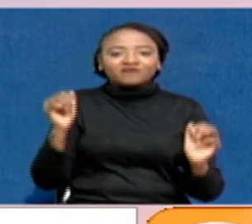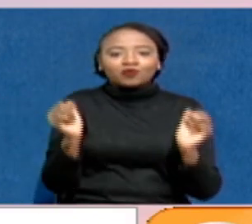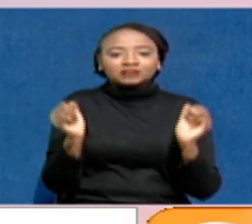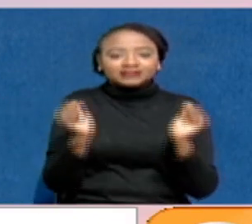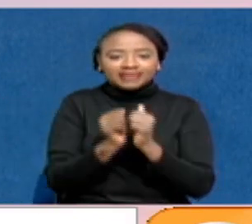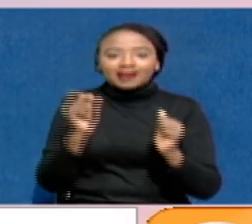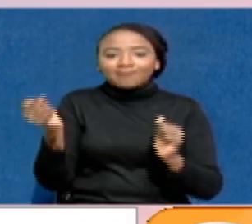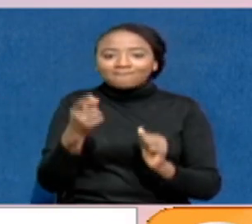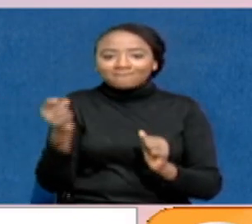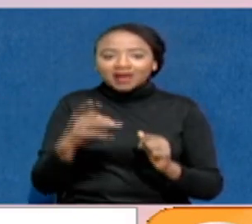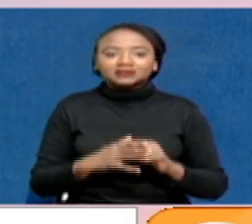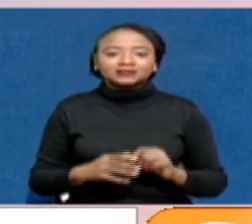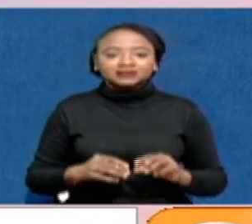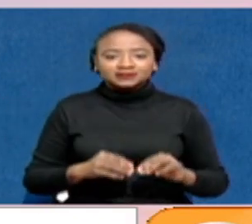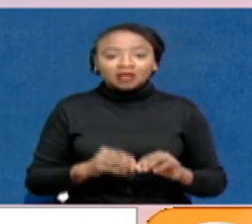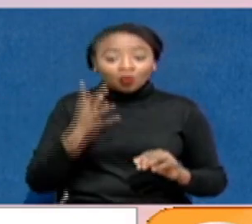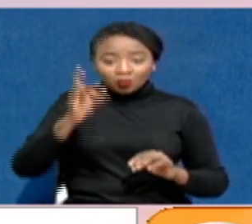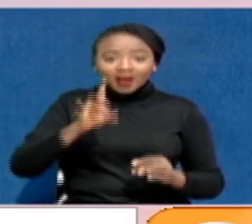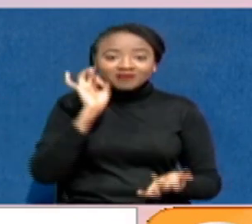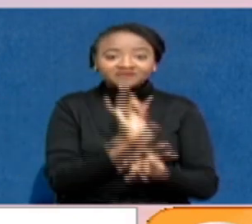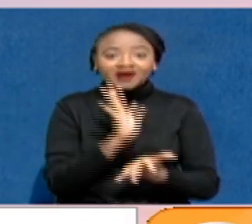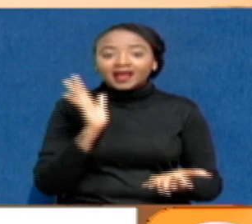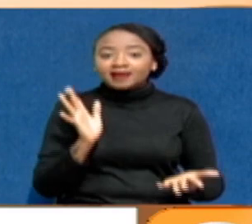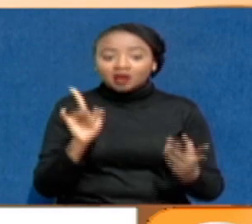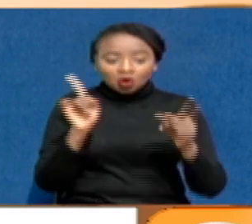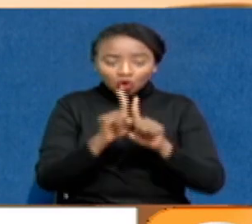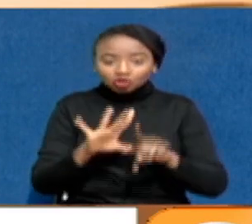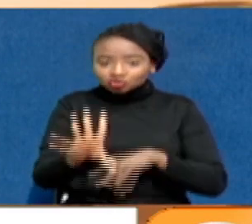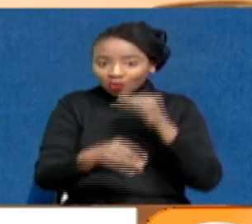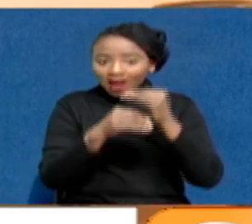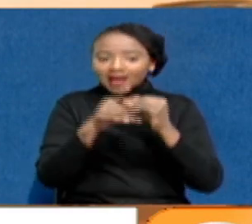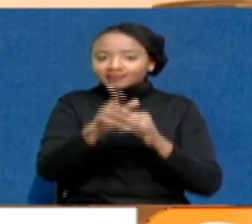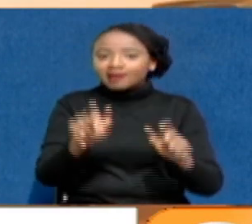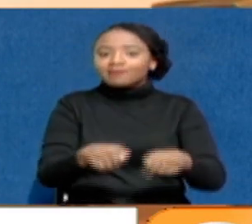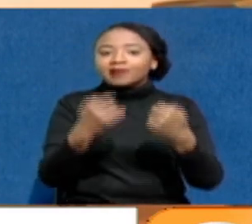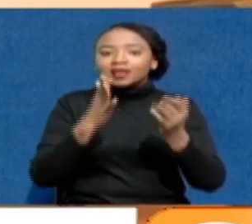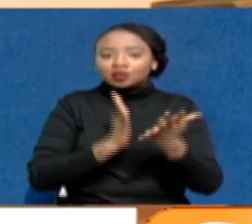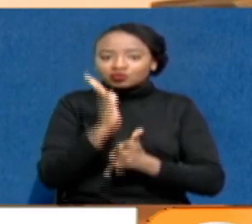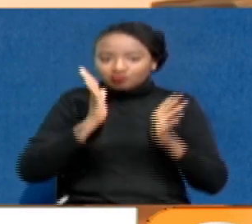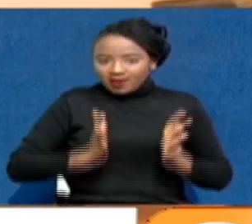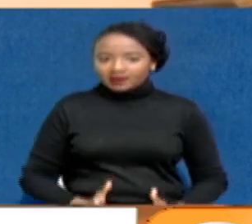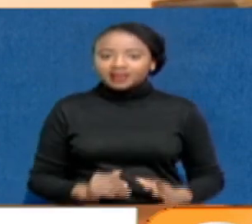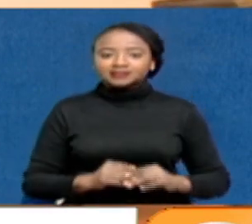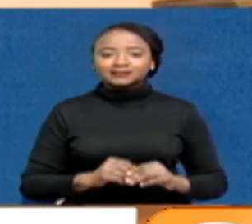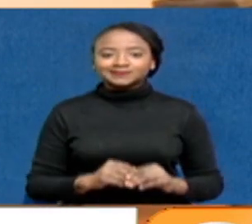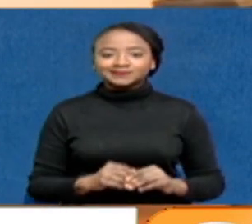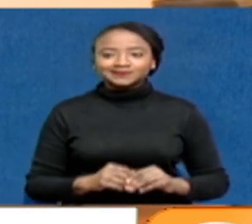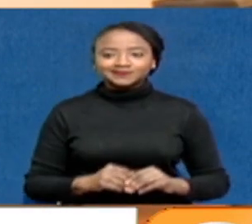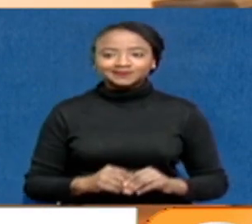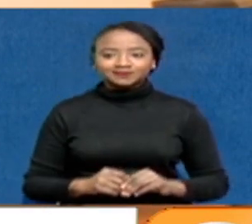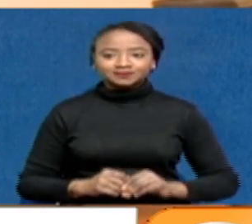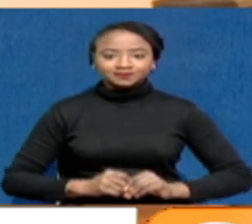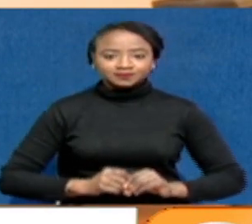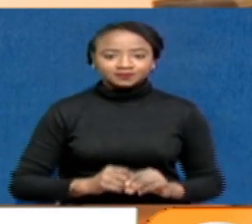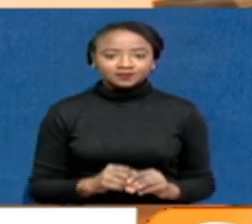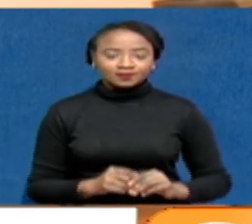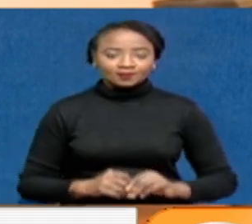12 kwa kufutwa kazi na fidia ya ukiukaji wa haki yao. Miriam Nyambura, Runinga ya Citizen.